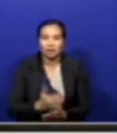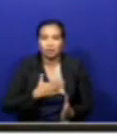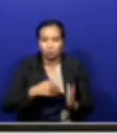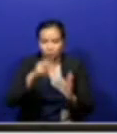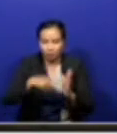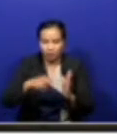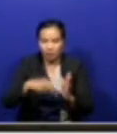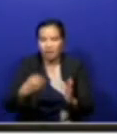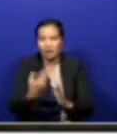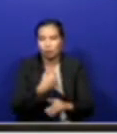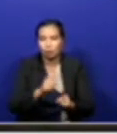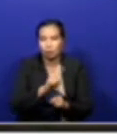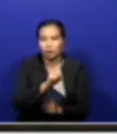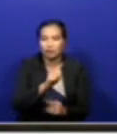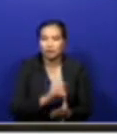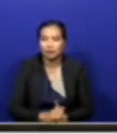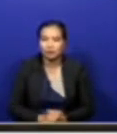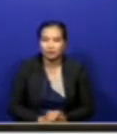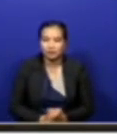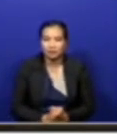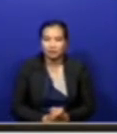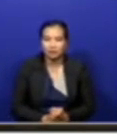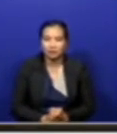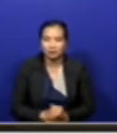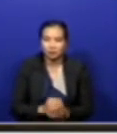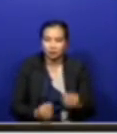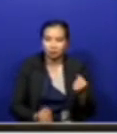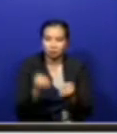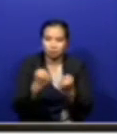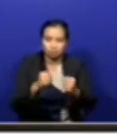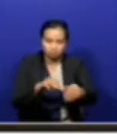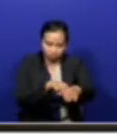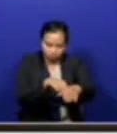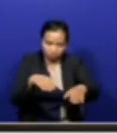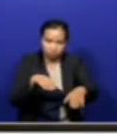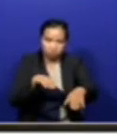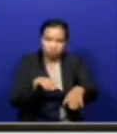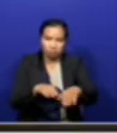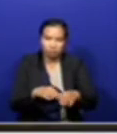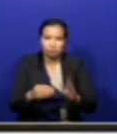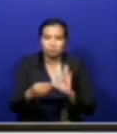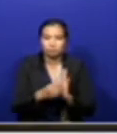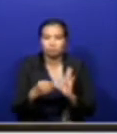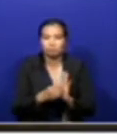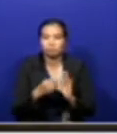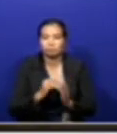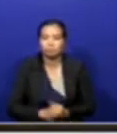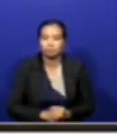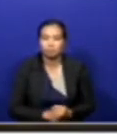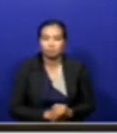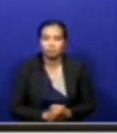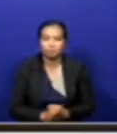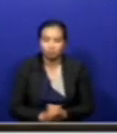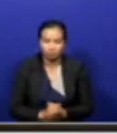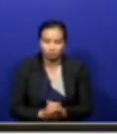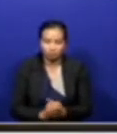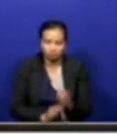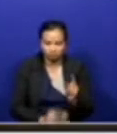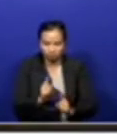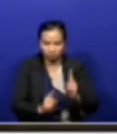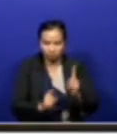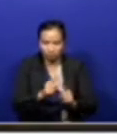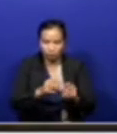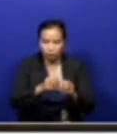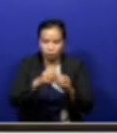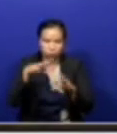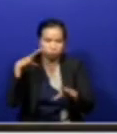ครับ1พื้นที่ที่รถบรรทุกเข้าเขตรถบรรทุกเข้าเขตกรุงเทพชั้นในวัดควันดำข